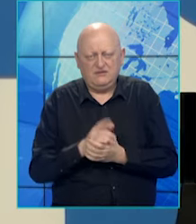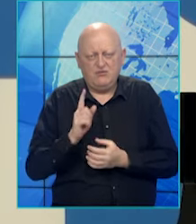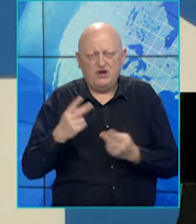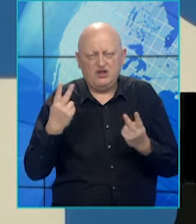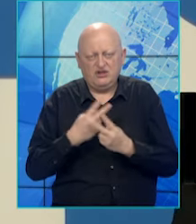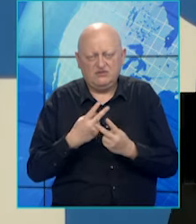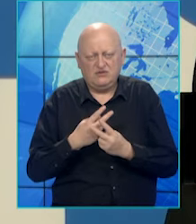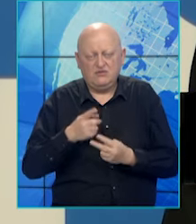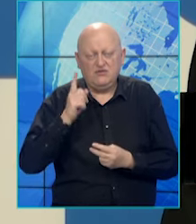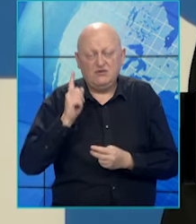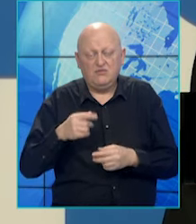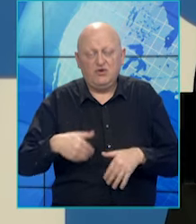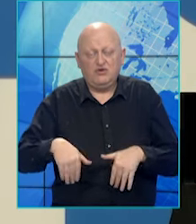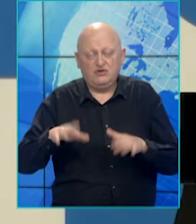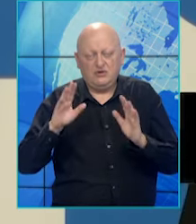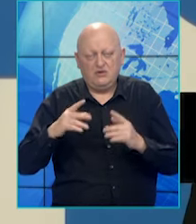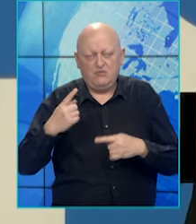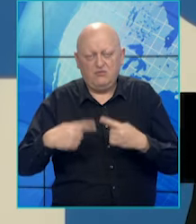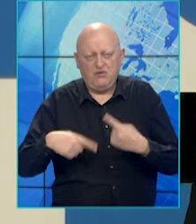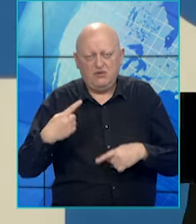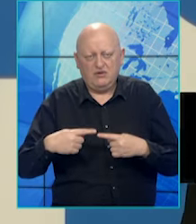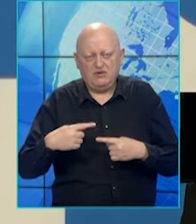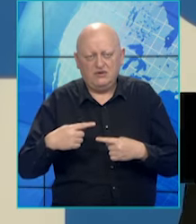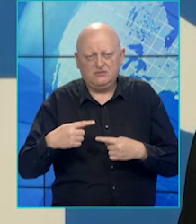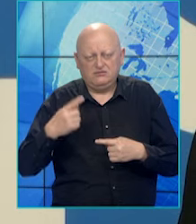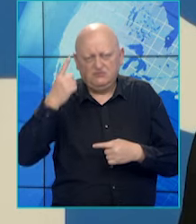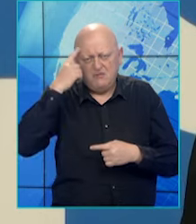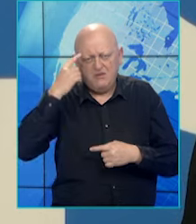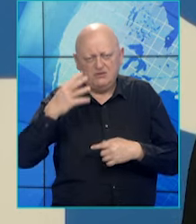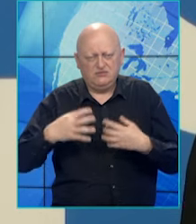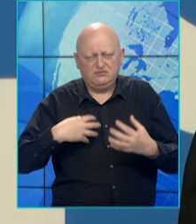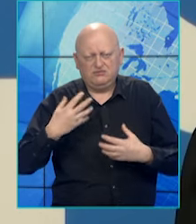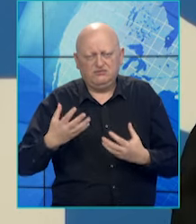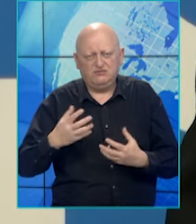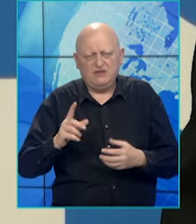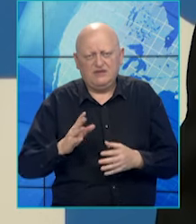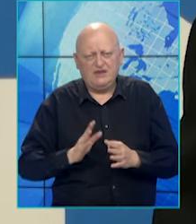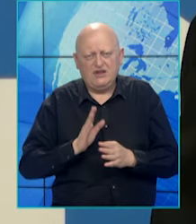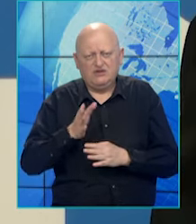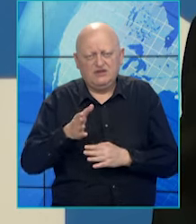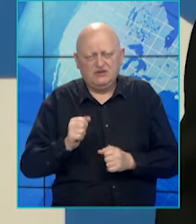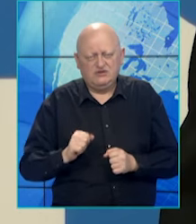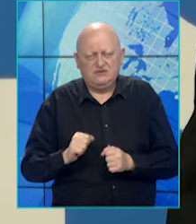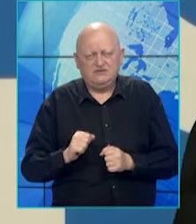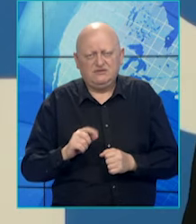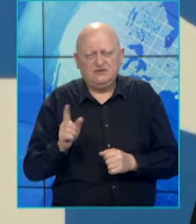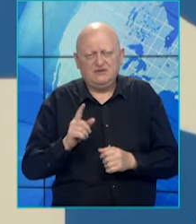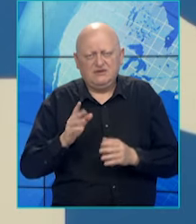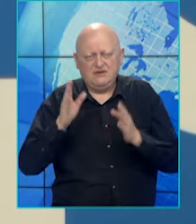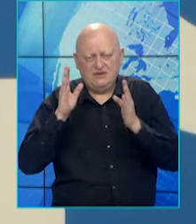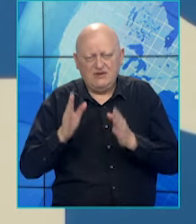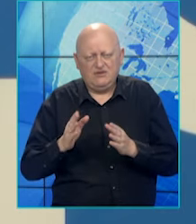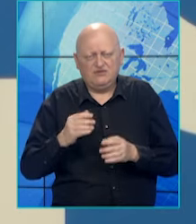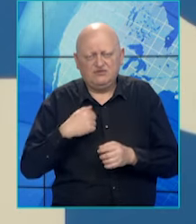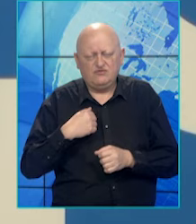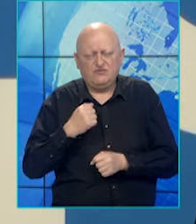razumjeti da moraju odustati od politika nadmudrivanja, politika nedosljednosti, nevjerodostojnosti u